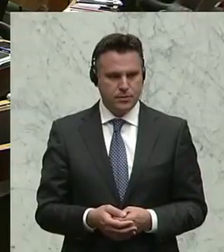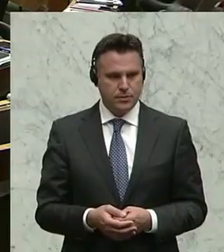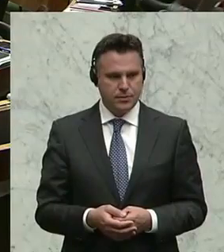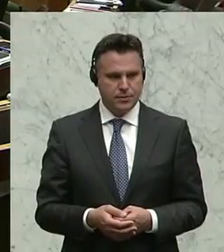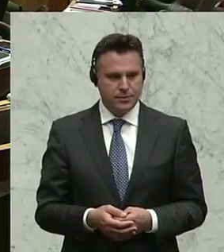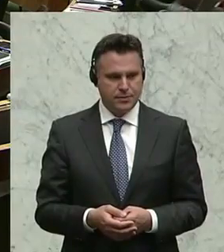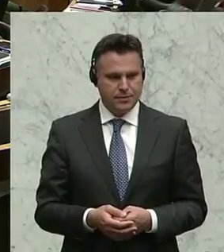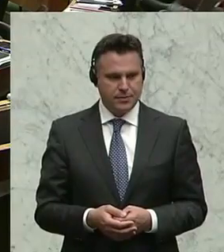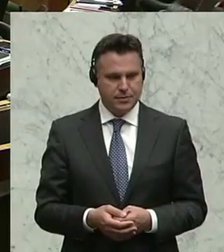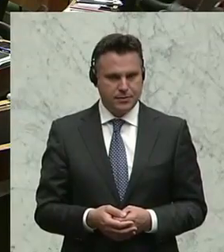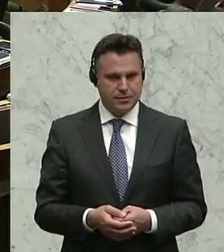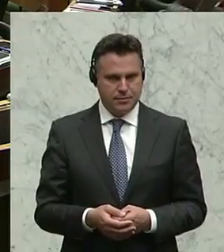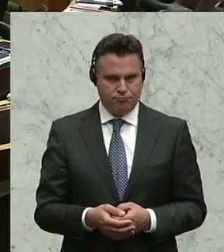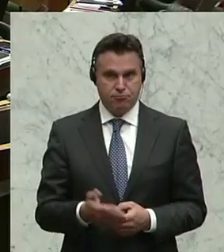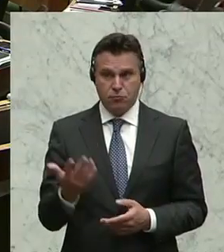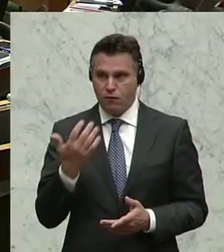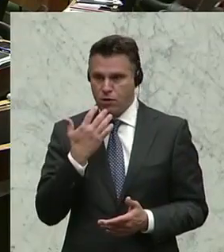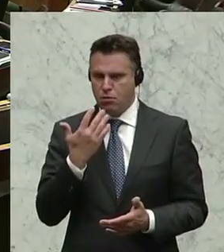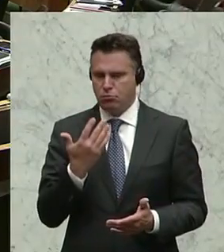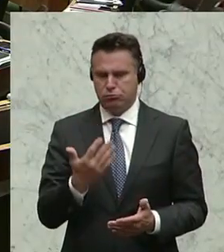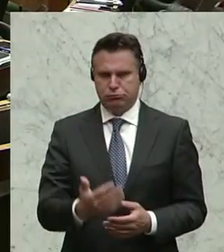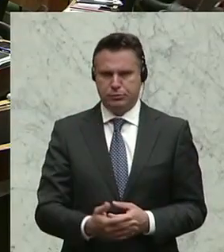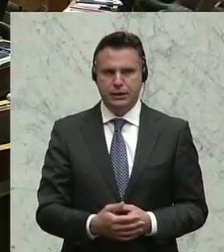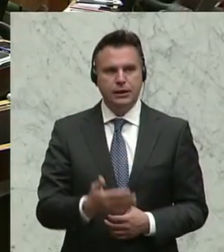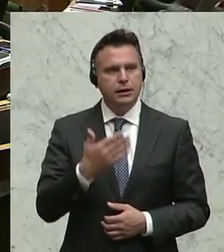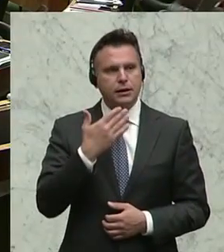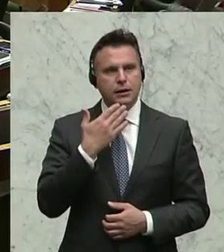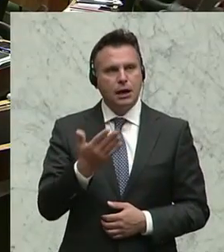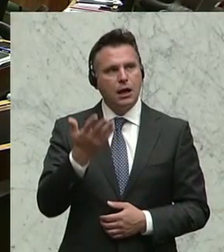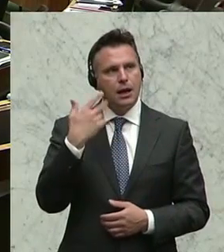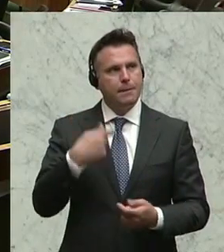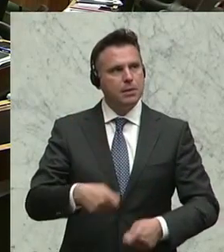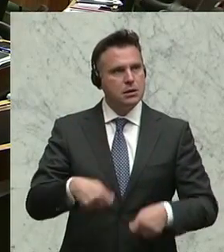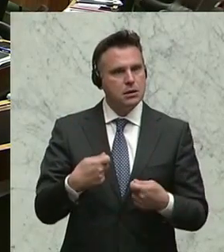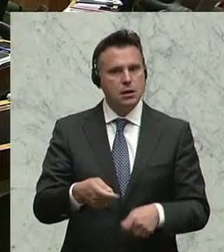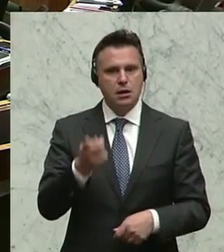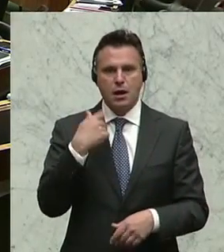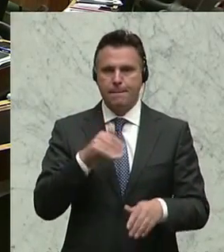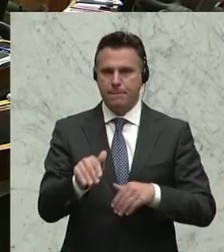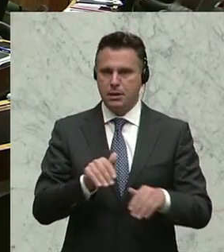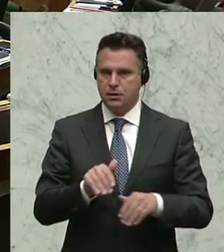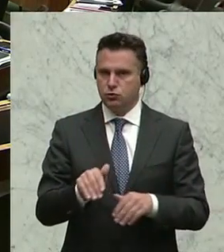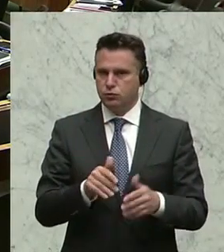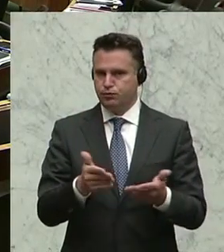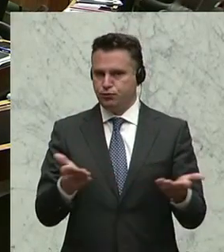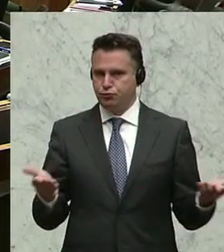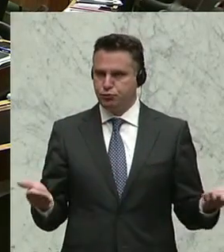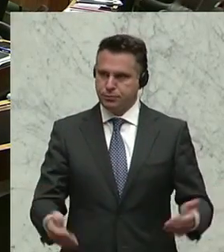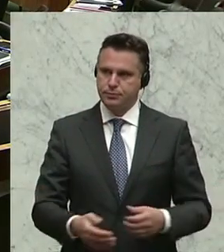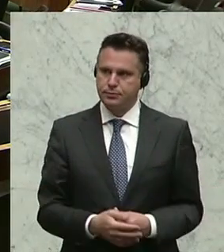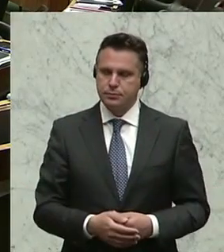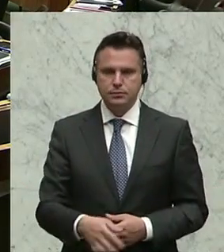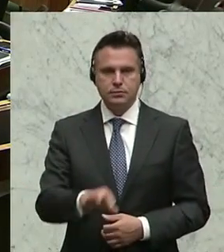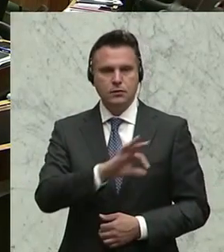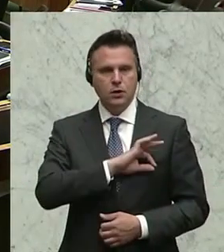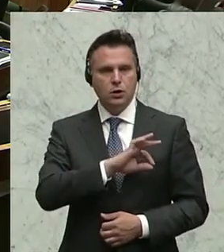Der Rednerin kommt von der FPÖ, es ist die Susanne Winter. Danke, Herr Präsident, Herr Minister. Zuallererst möchte ich einmal dem